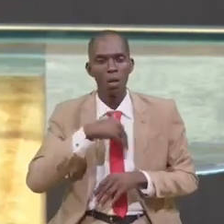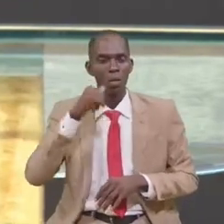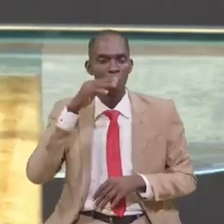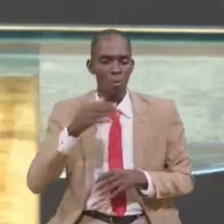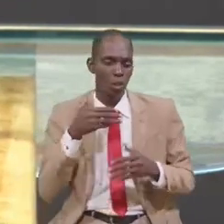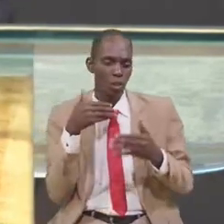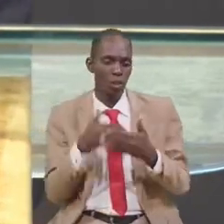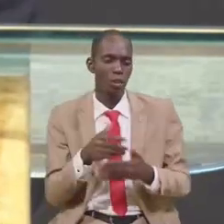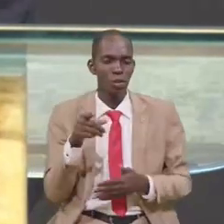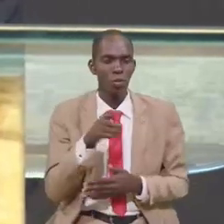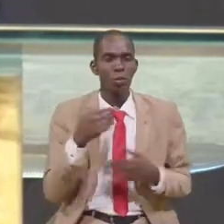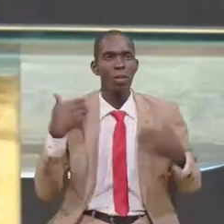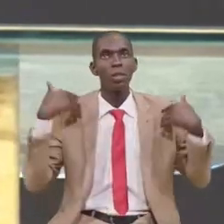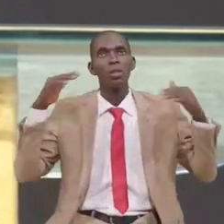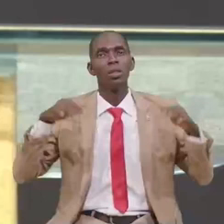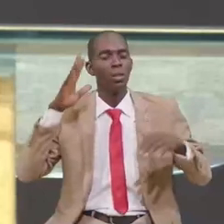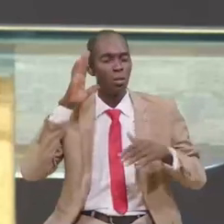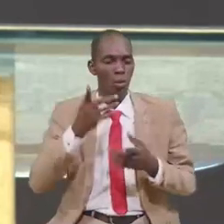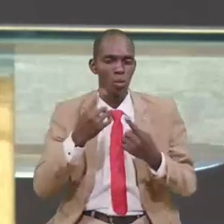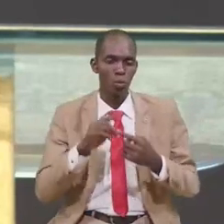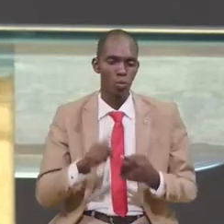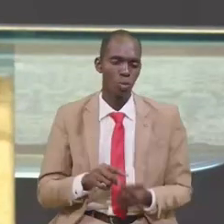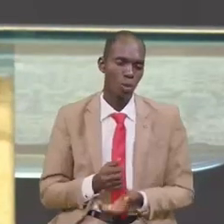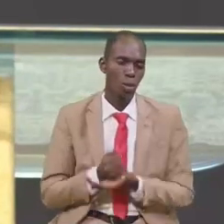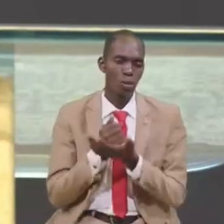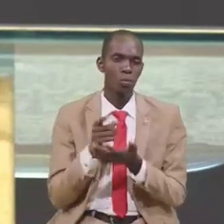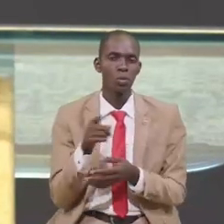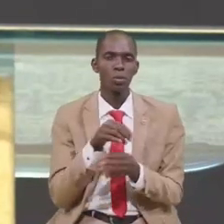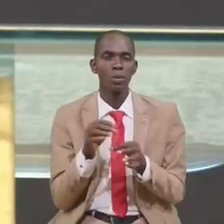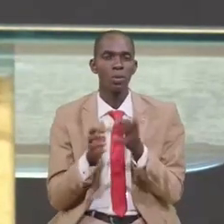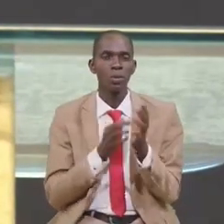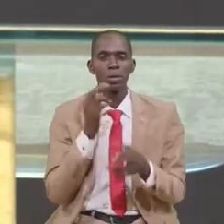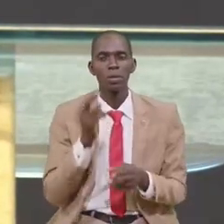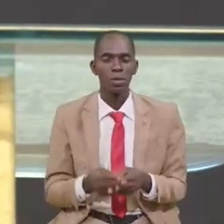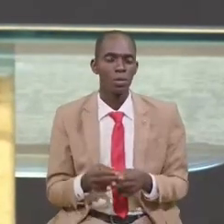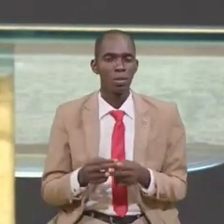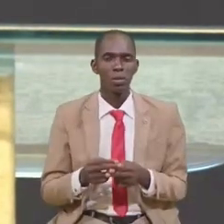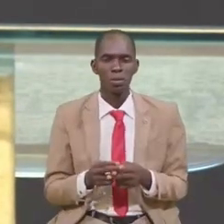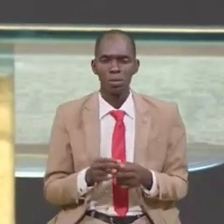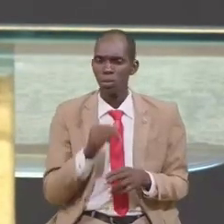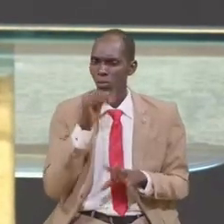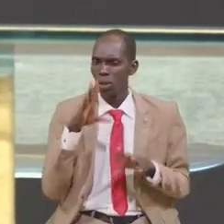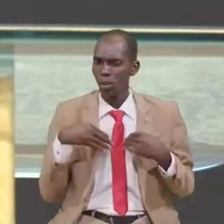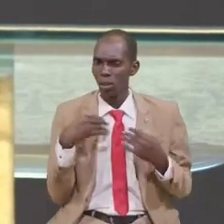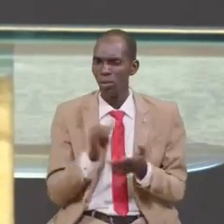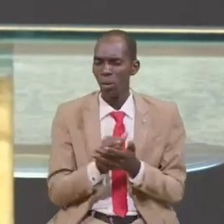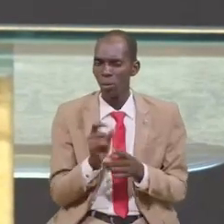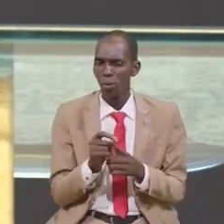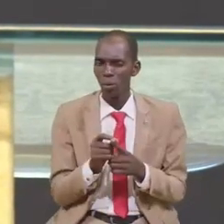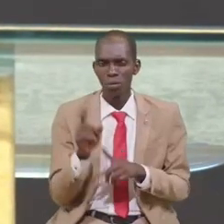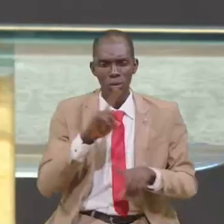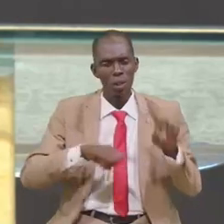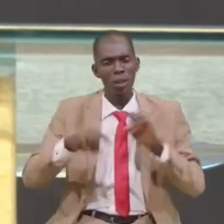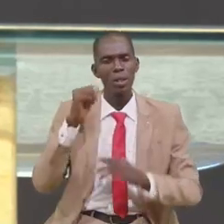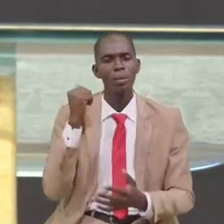et des femmes autour de vous, les anges viendront vous servir. Vous n'avez pas accepté ça? Amen.